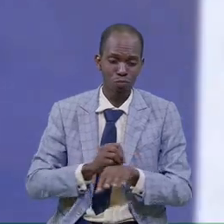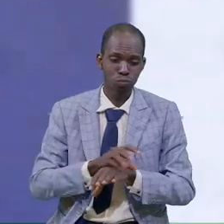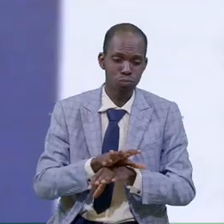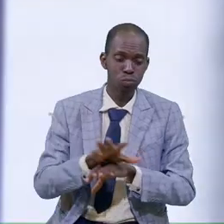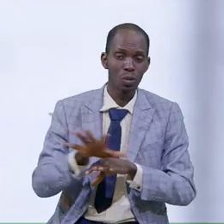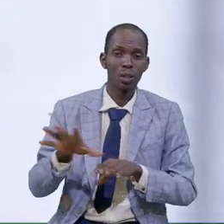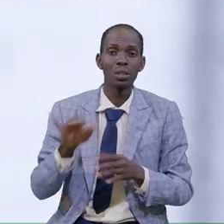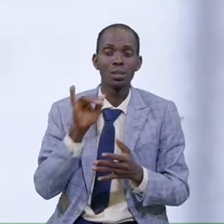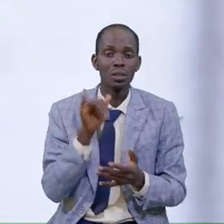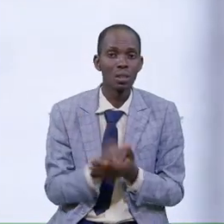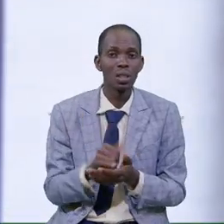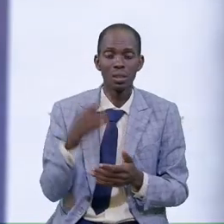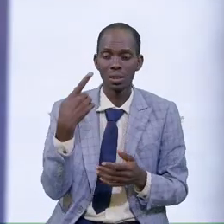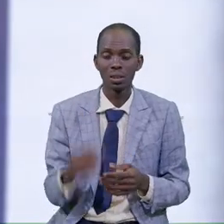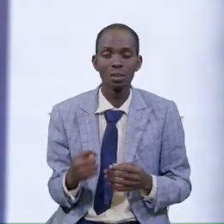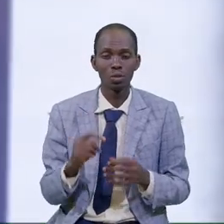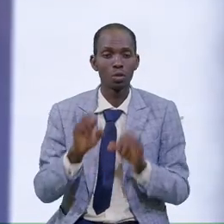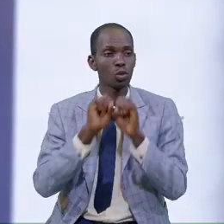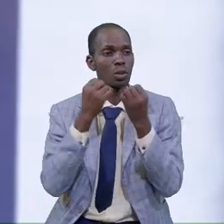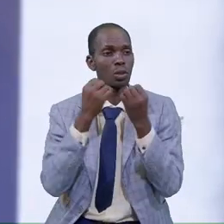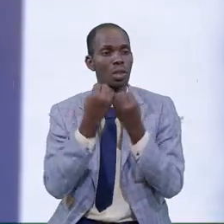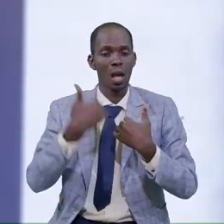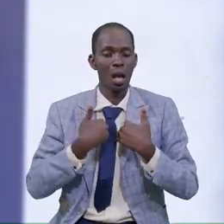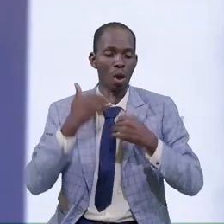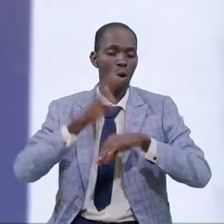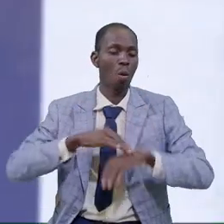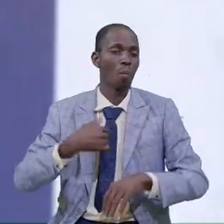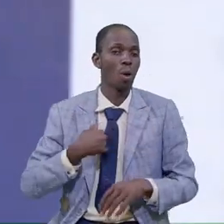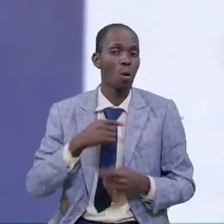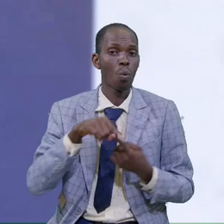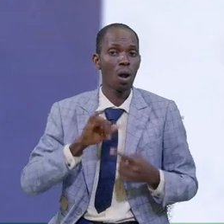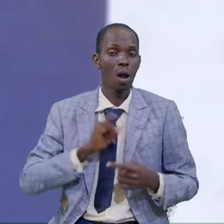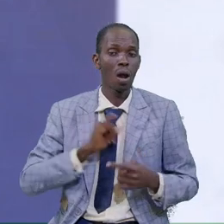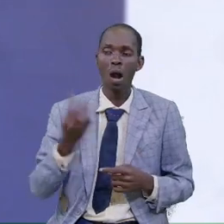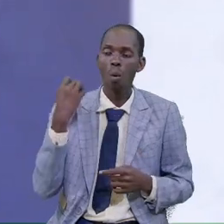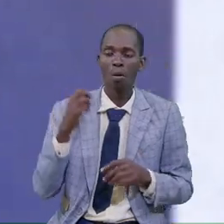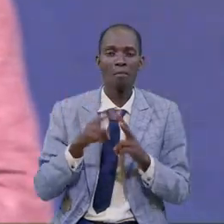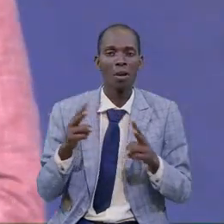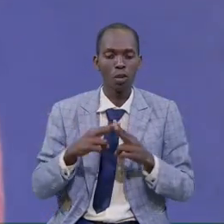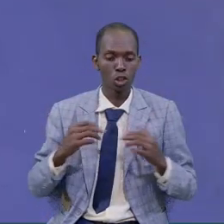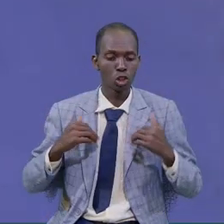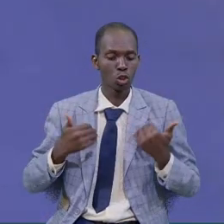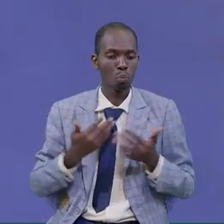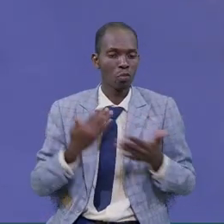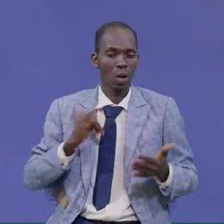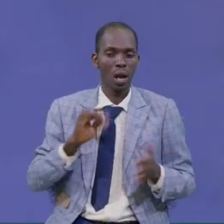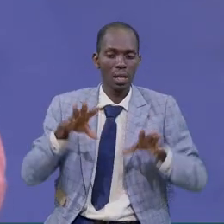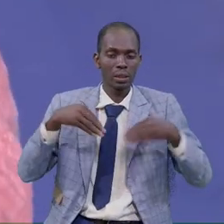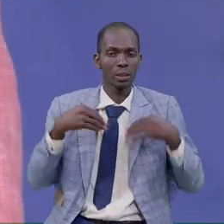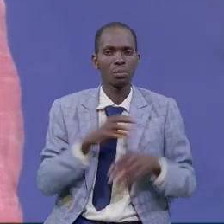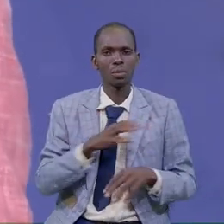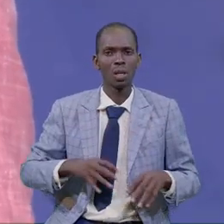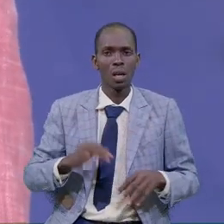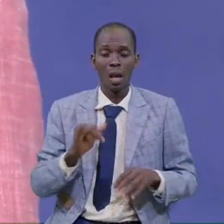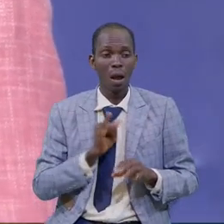société sur moi. Quand j'étais très jeune, même avant que je naisse de nouveau, je les craignais.